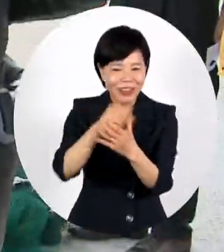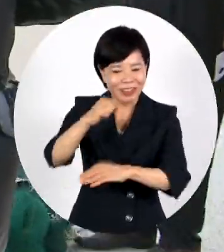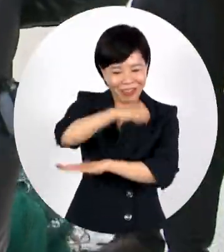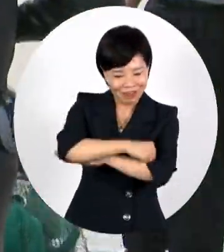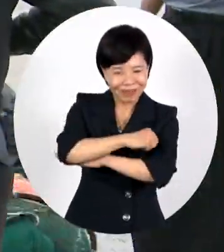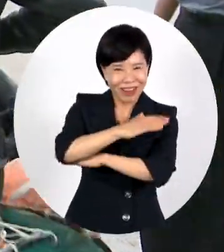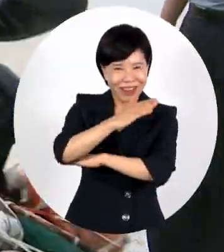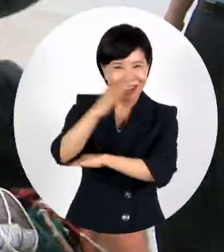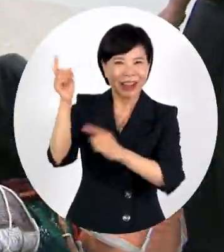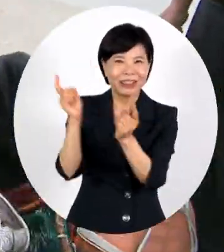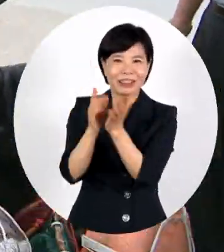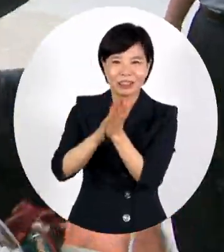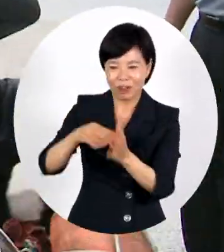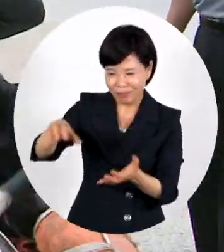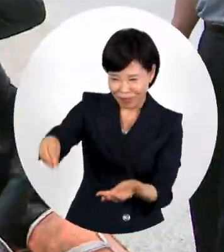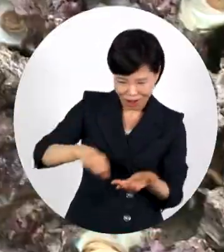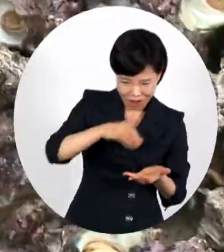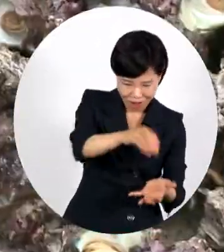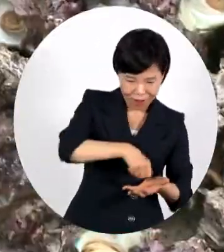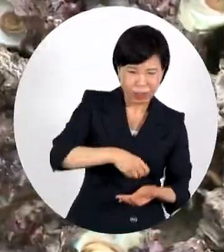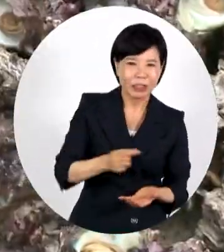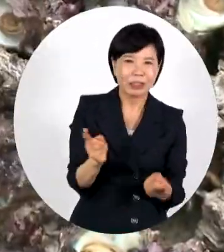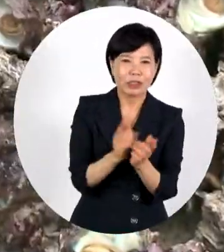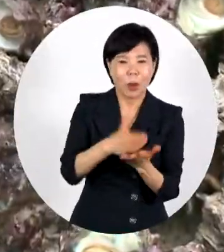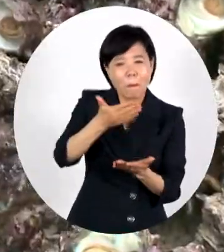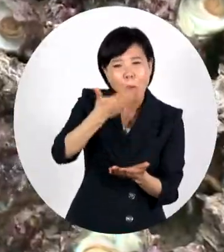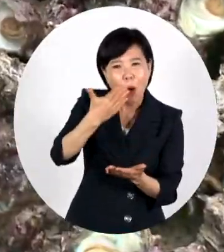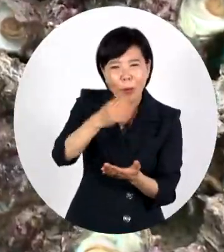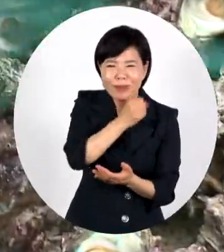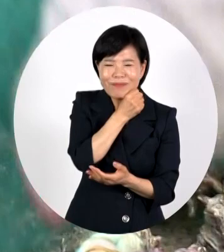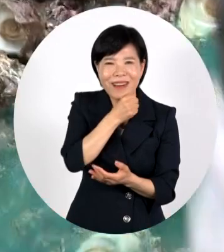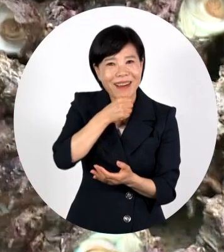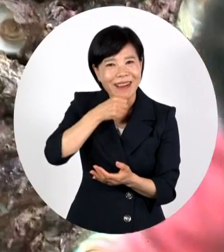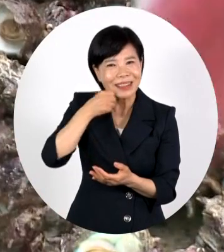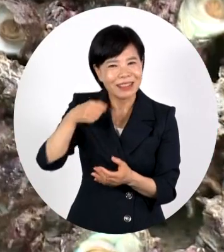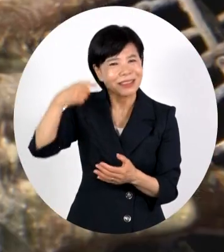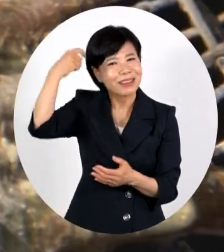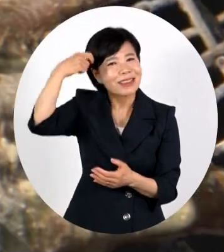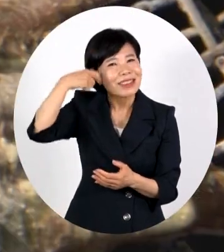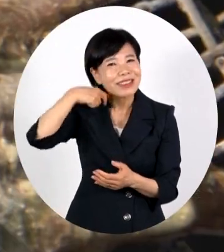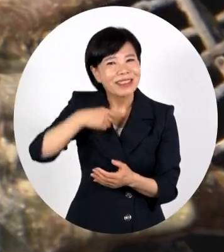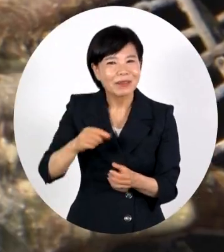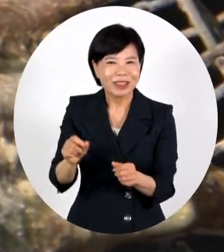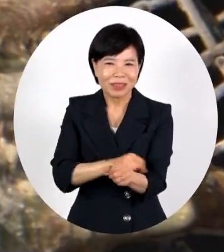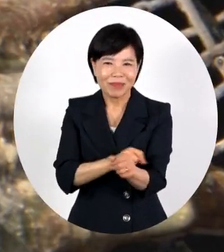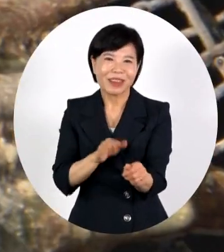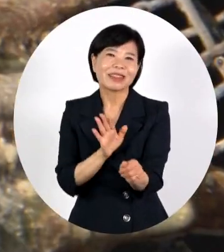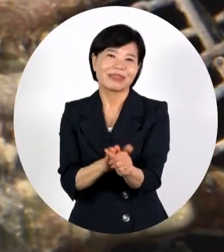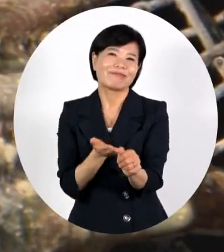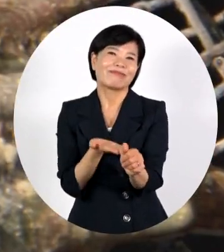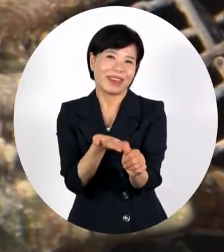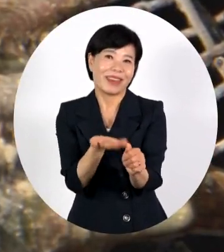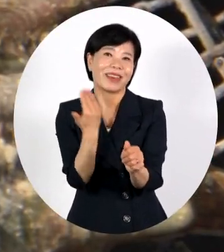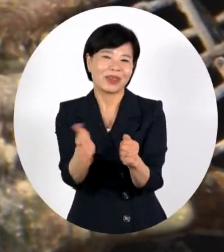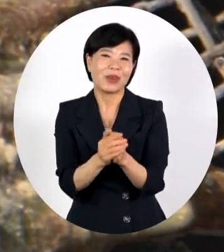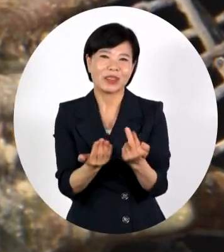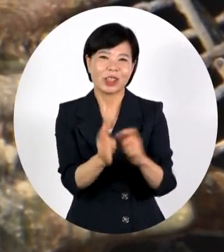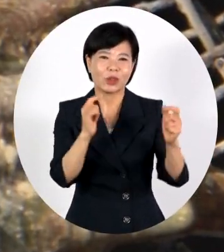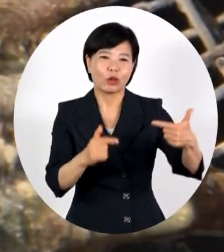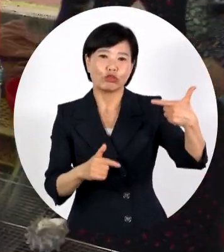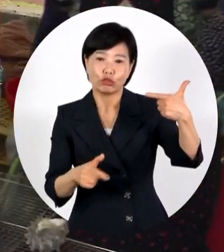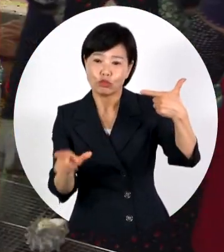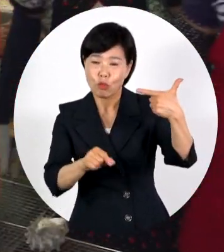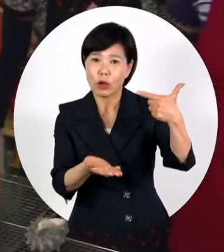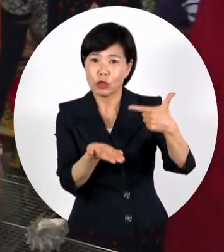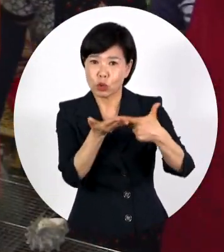이야기, 직접 채취한 수산물 시식 등 오감을 자극하는 특별한 체험을 제공할 수 있습니다. 제주도는 6월